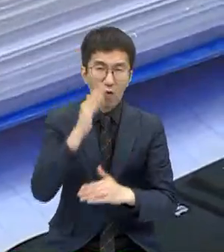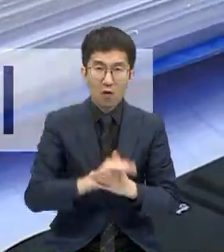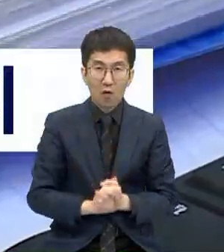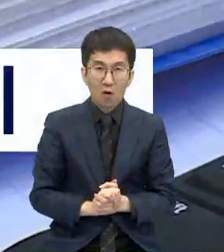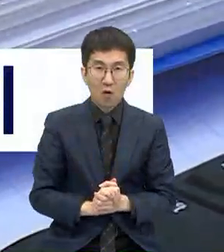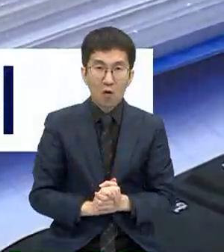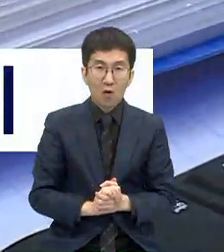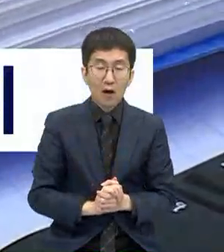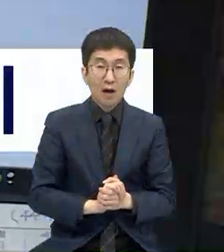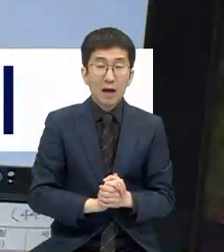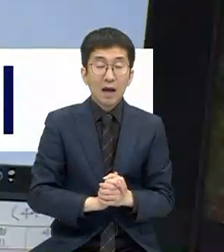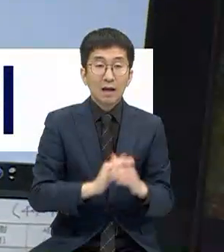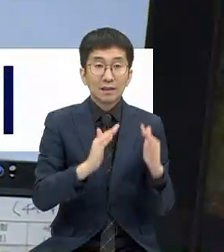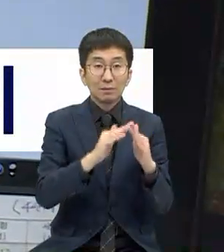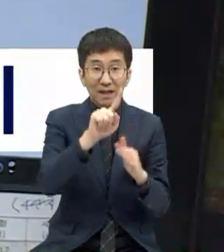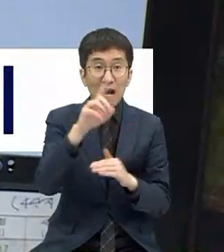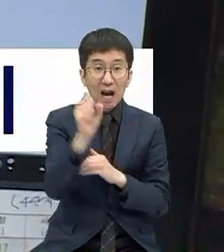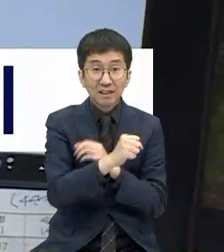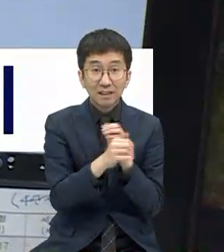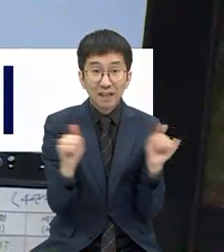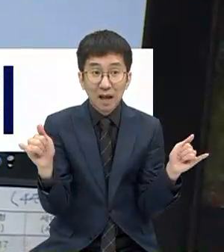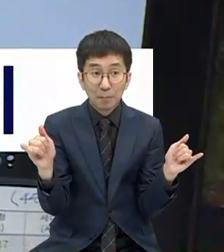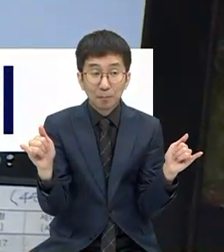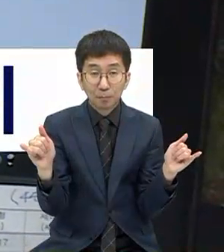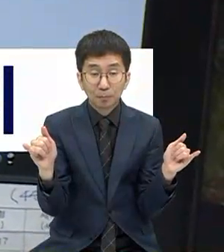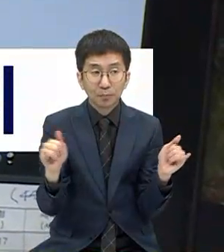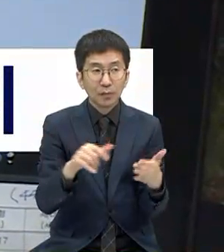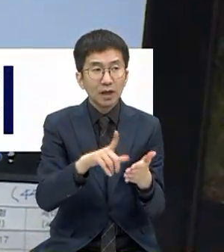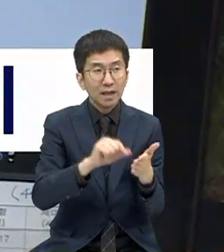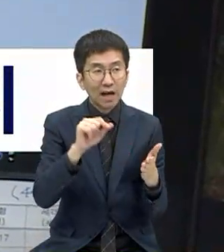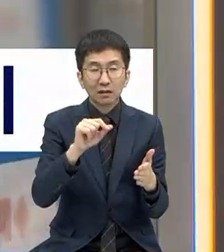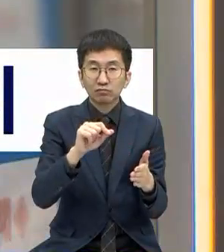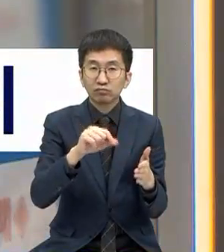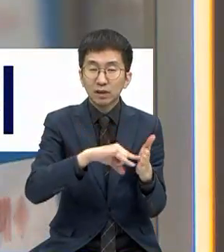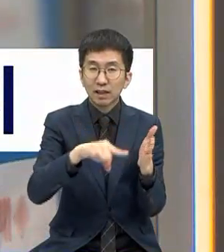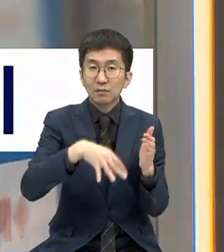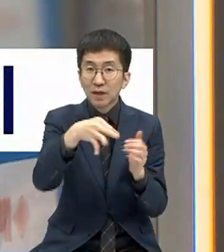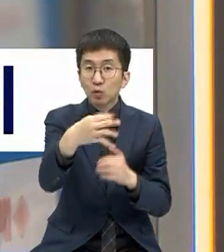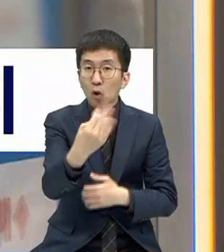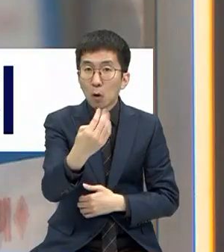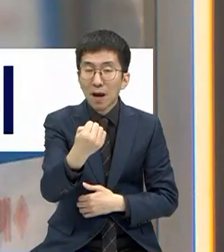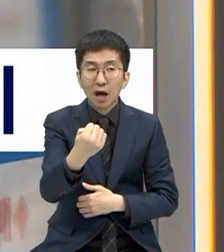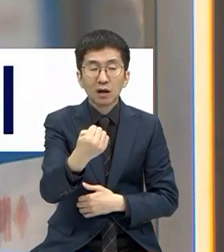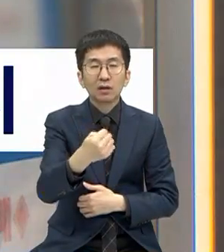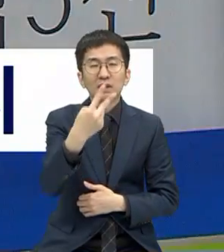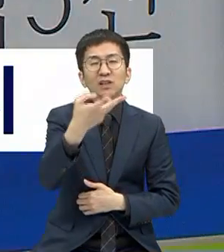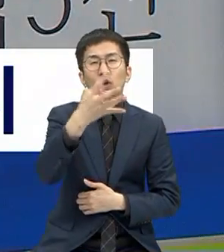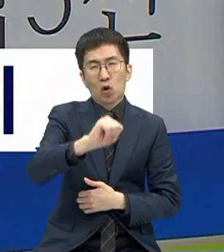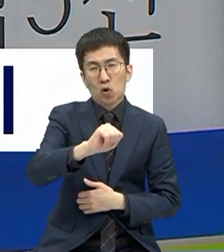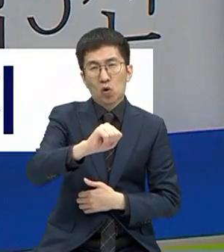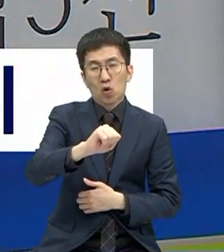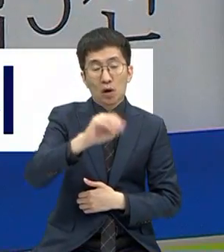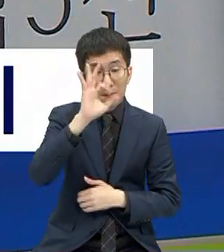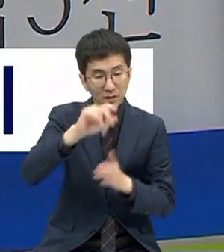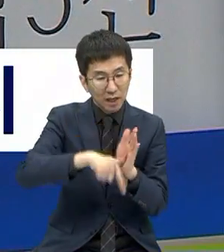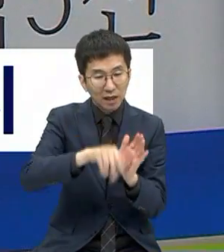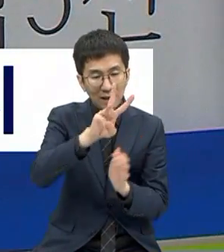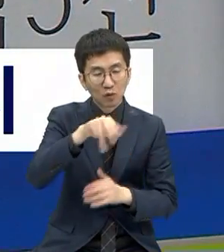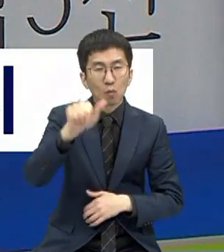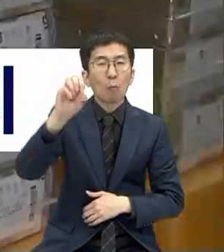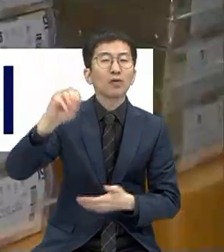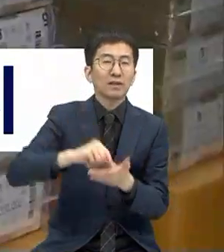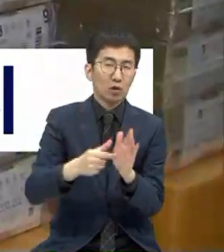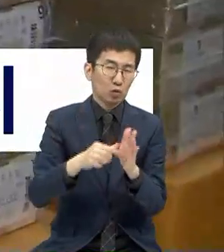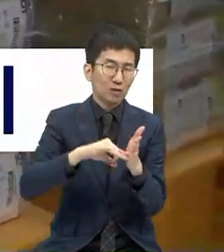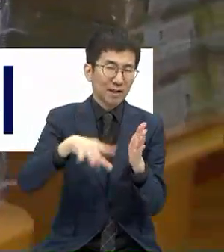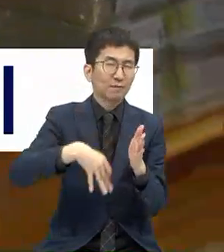1가구 1주택자는 전체 세액의 3.5%에 해당하는 2천억 원을 부담하게 됐습니다. 종부세로